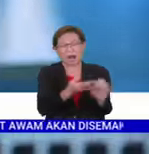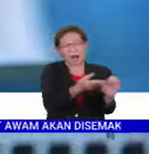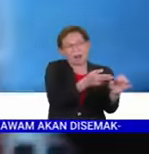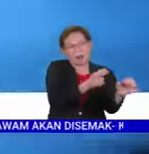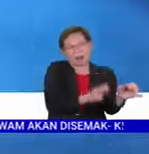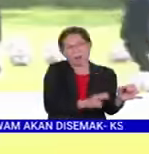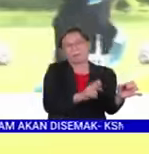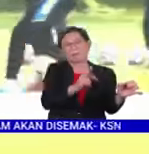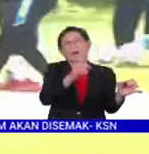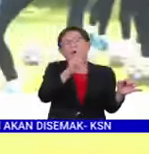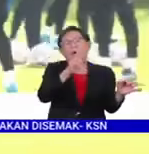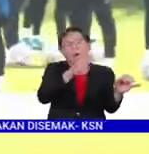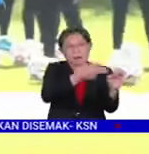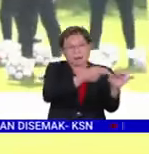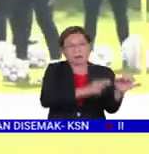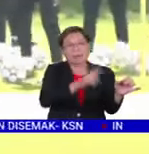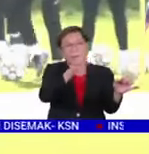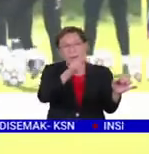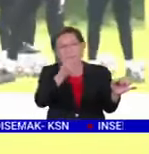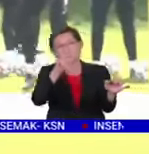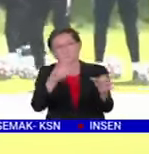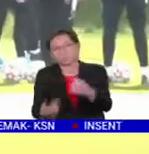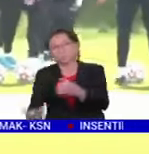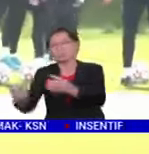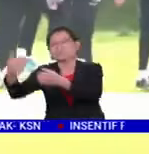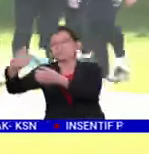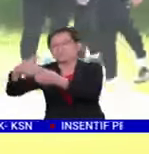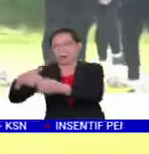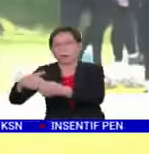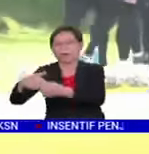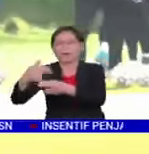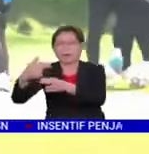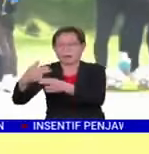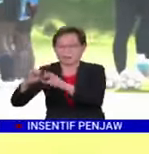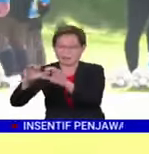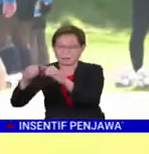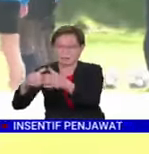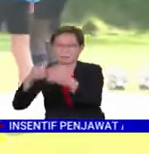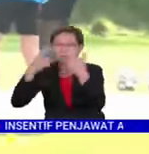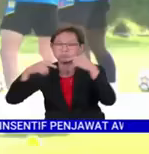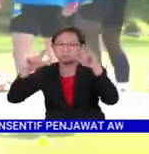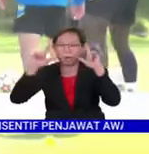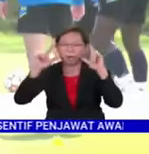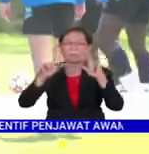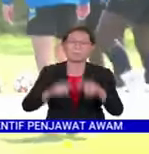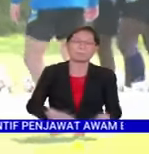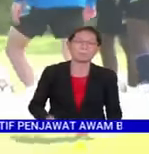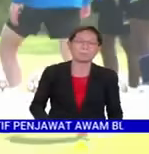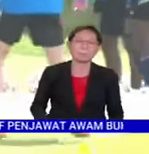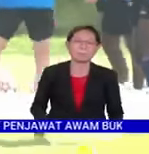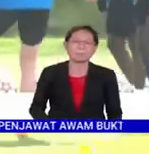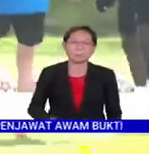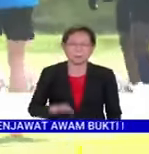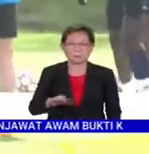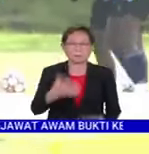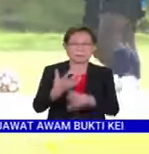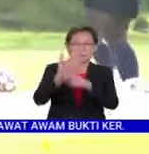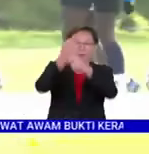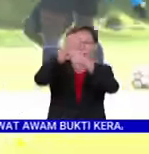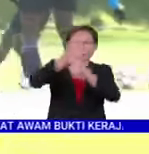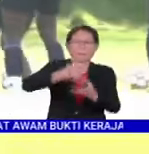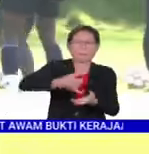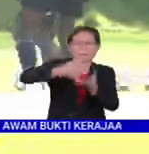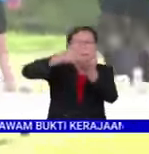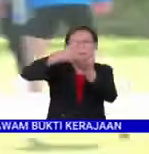namanya telah dikaitkan dengan beberapa kelab ternama. Valencia kini dikenali bekas pemain Itali Gennaro Gattuso yang memenangi Piala